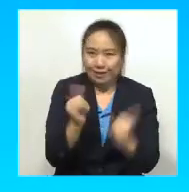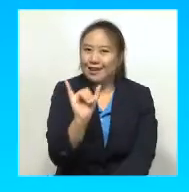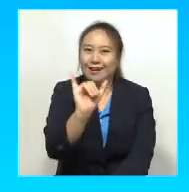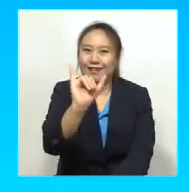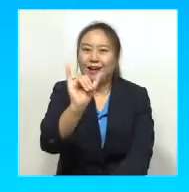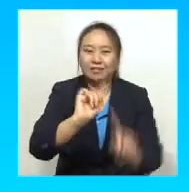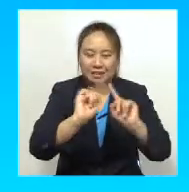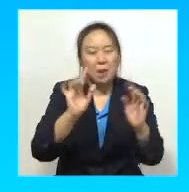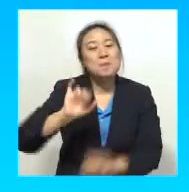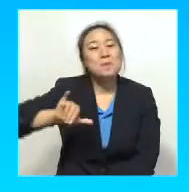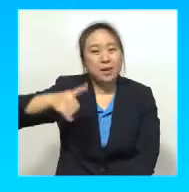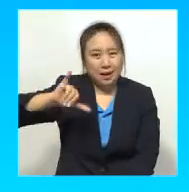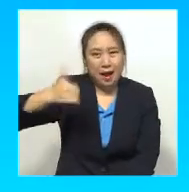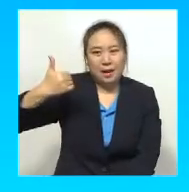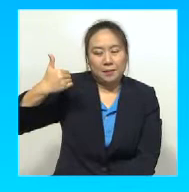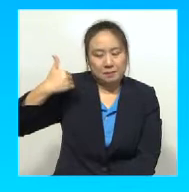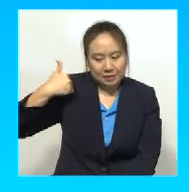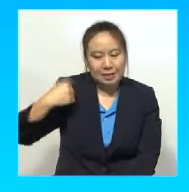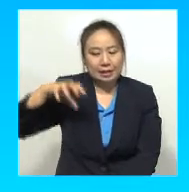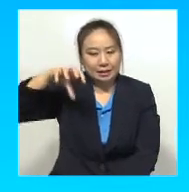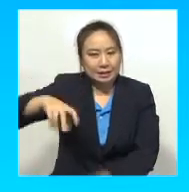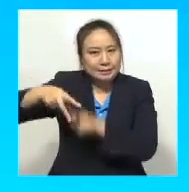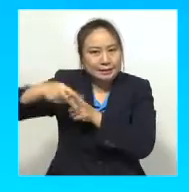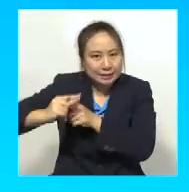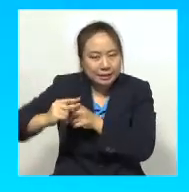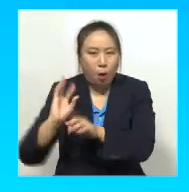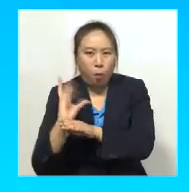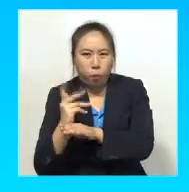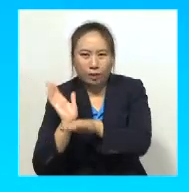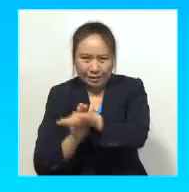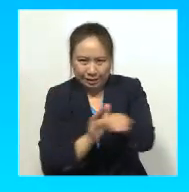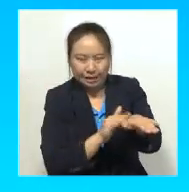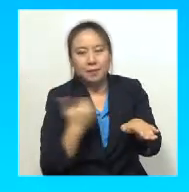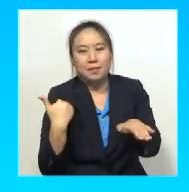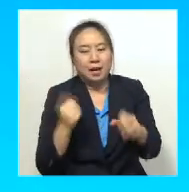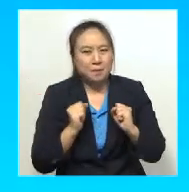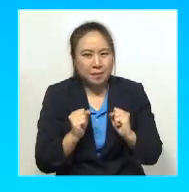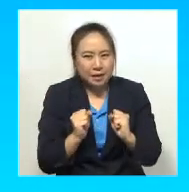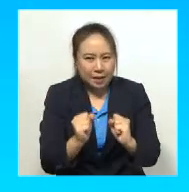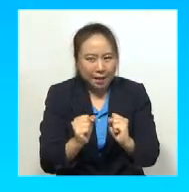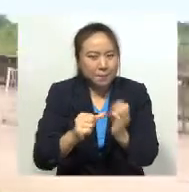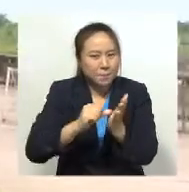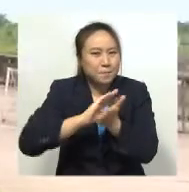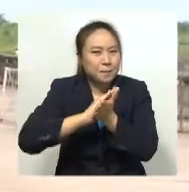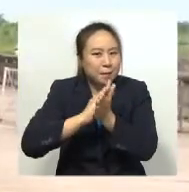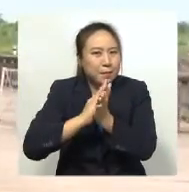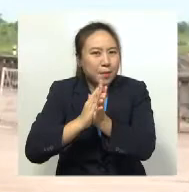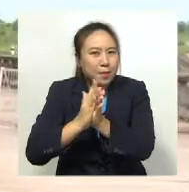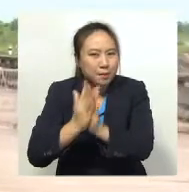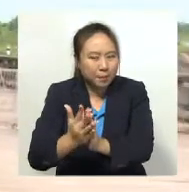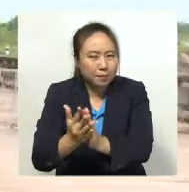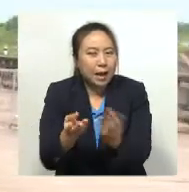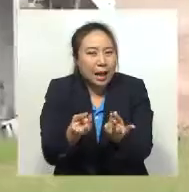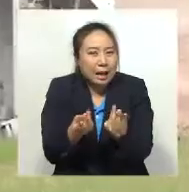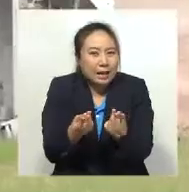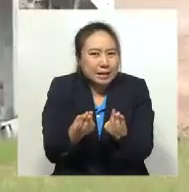แวดล้อมก็มีการติดตั้ง early warning ไว้แล้วแล้วก็พยายามปรับระดับแรงทนทานในการที่จะเกิดดินโคลนถล่ม